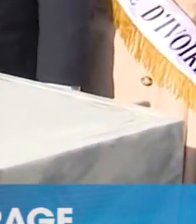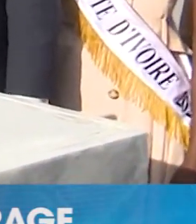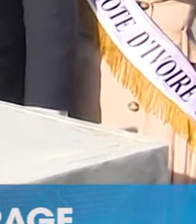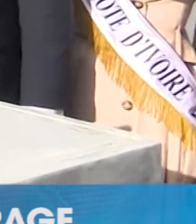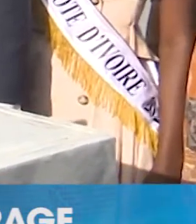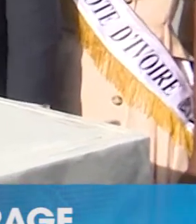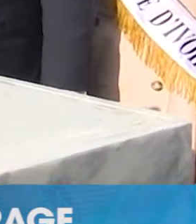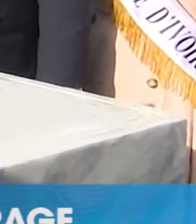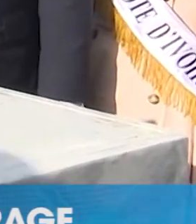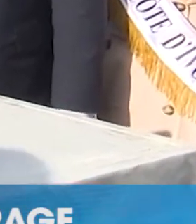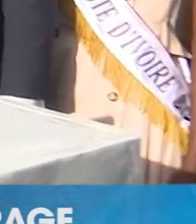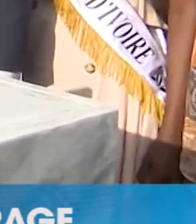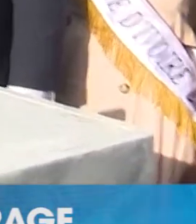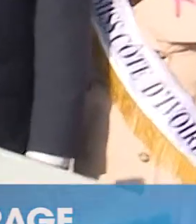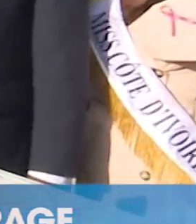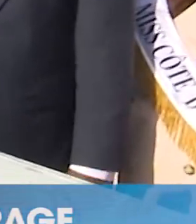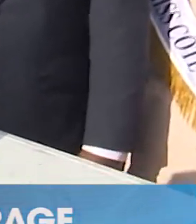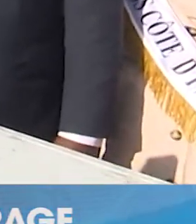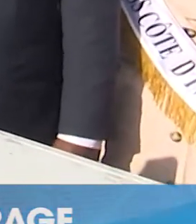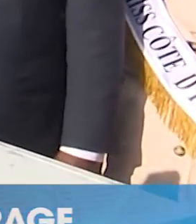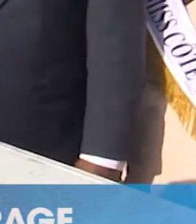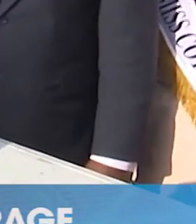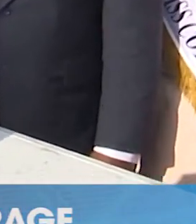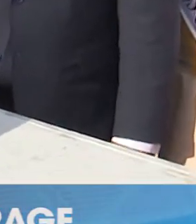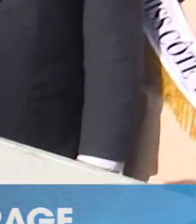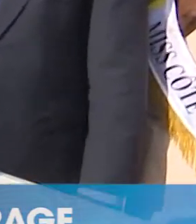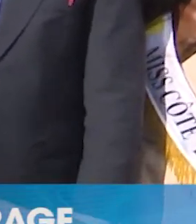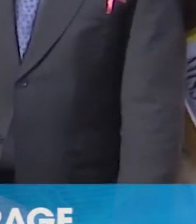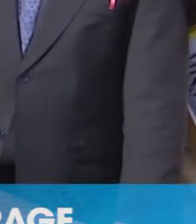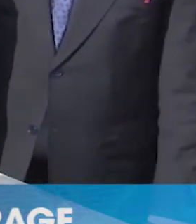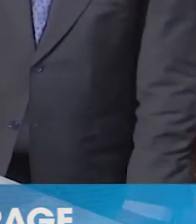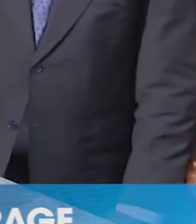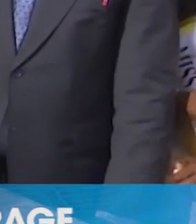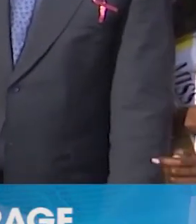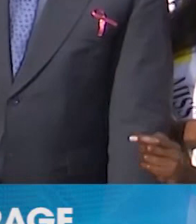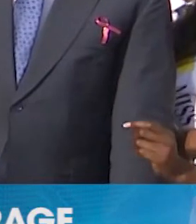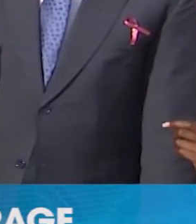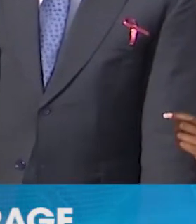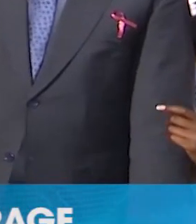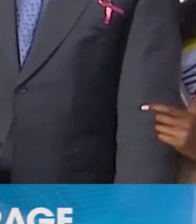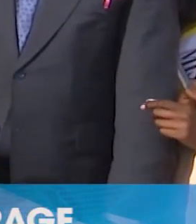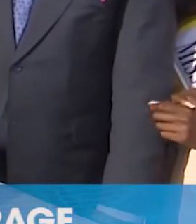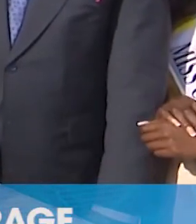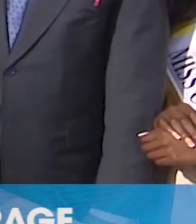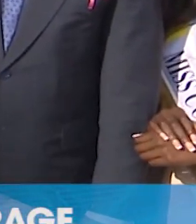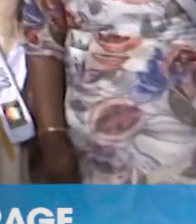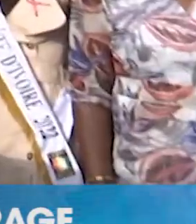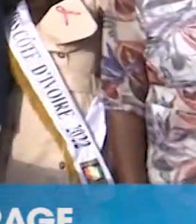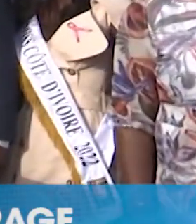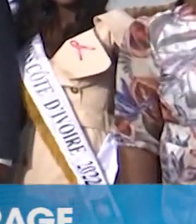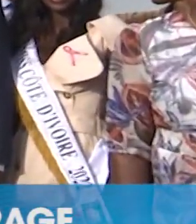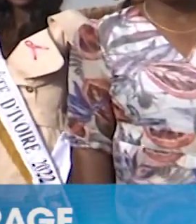n'est plus une fatalité en Côte d'Ivoire. C'était lors du lancement des activités de la campagne de sensibilisation et de dépistage du cancer du